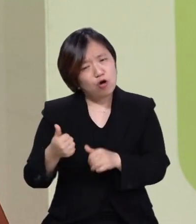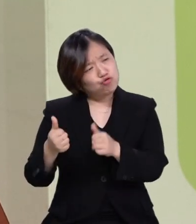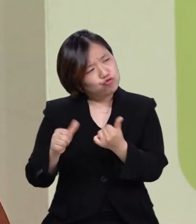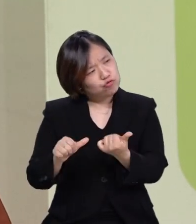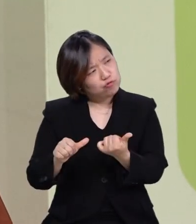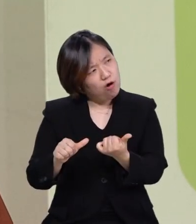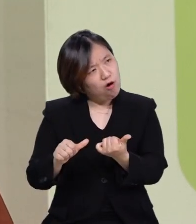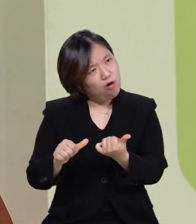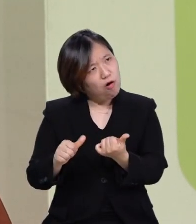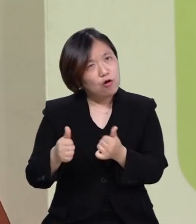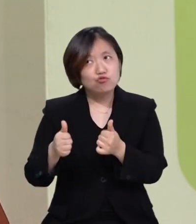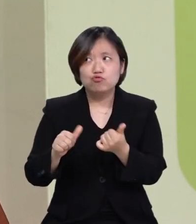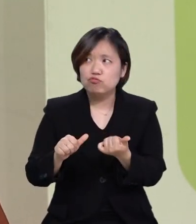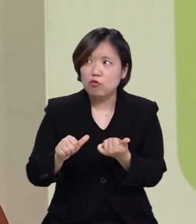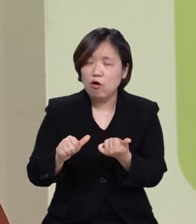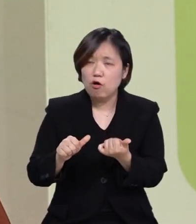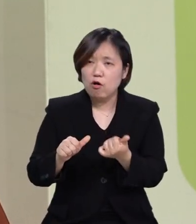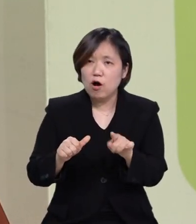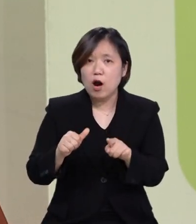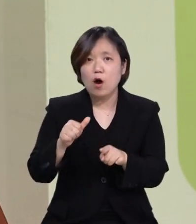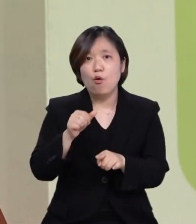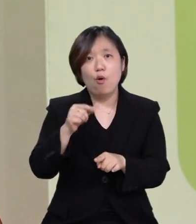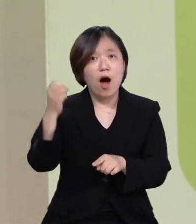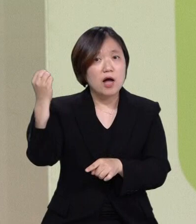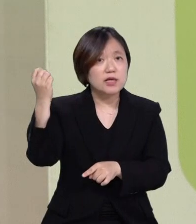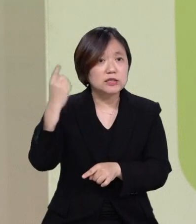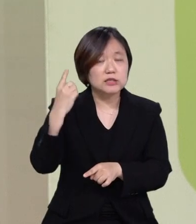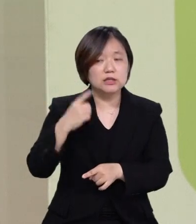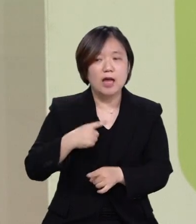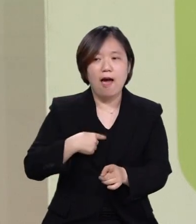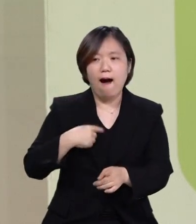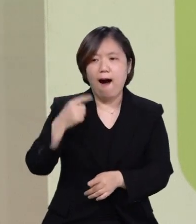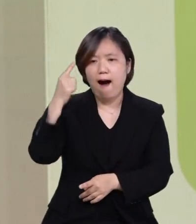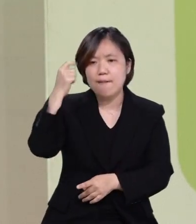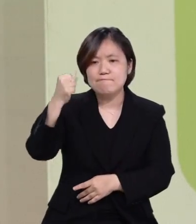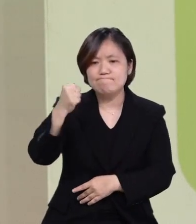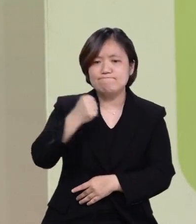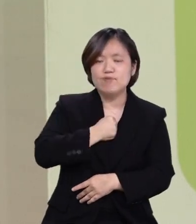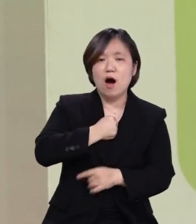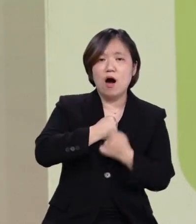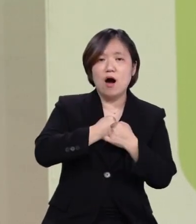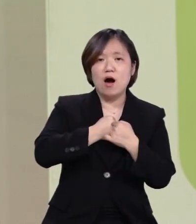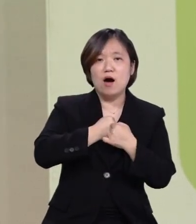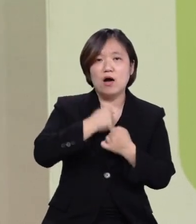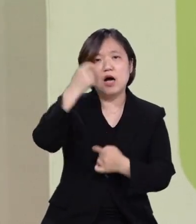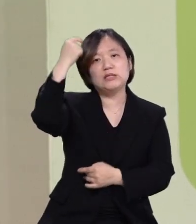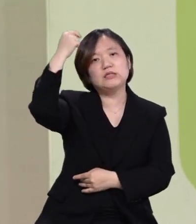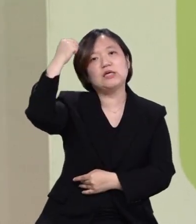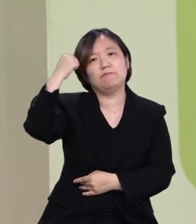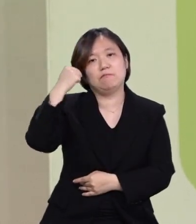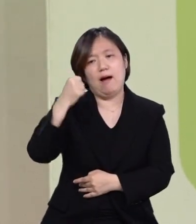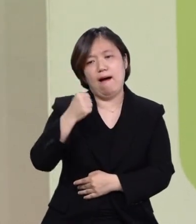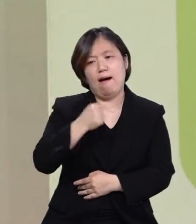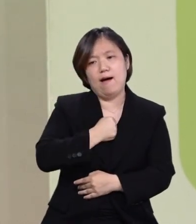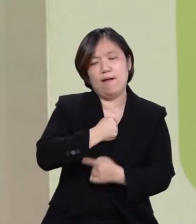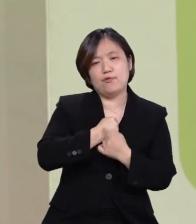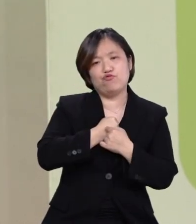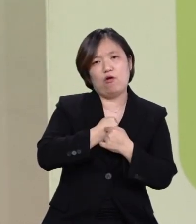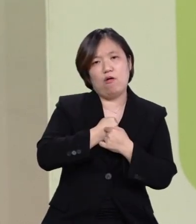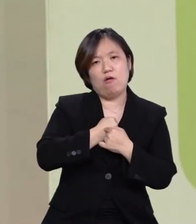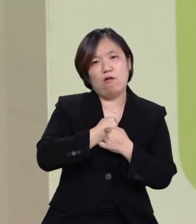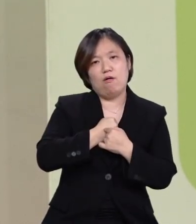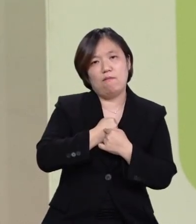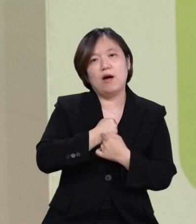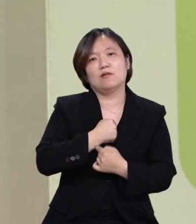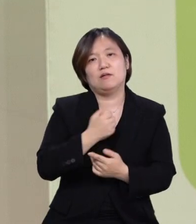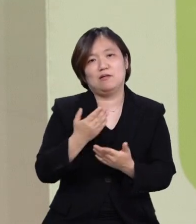순간 망치로 망치로 머리를 땡 하고 때리는 것 같은 그런 엄청난 마음의 그런